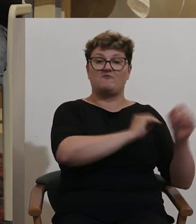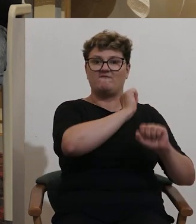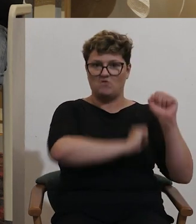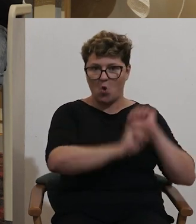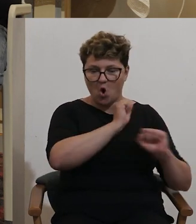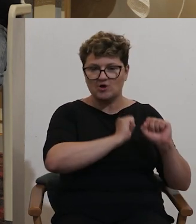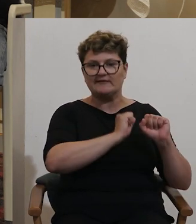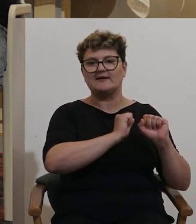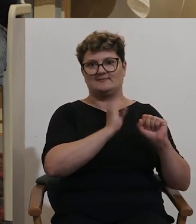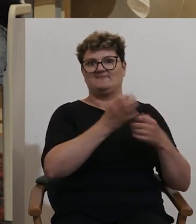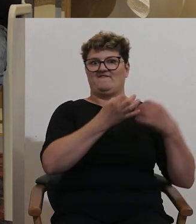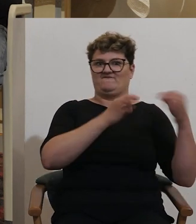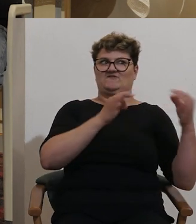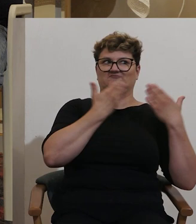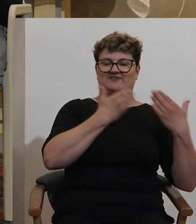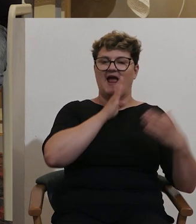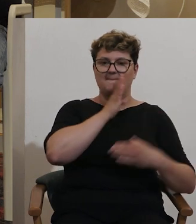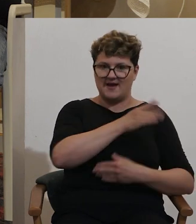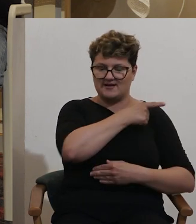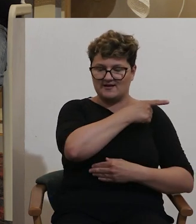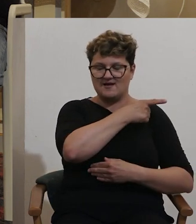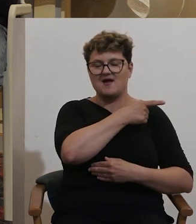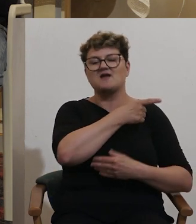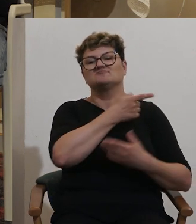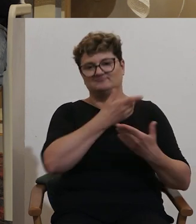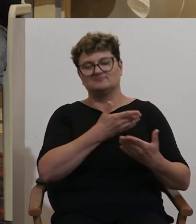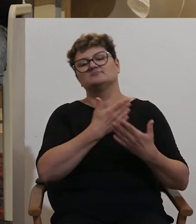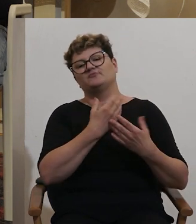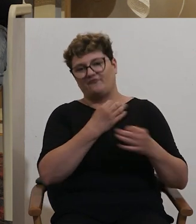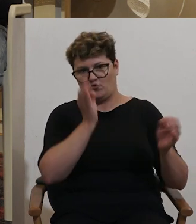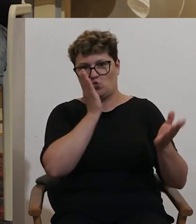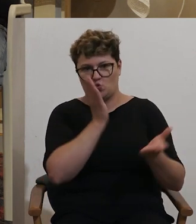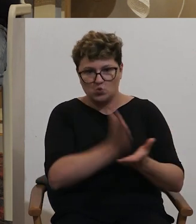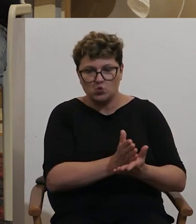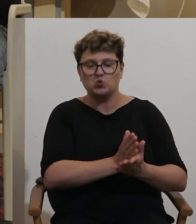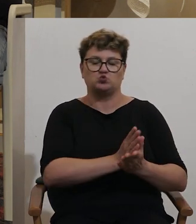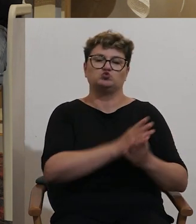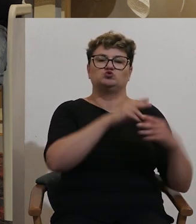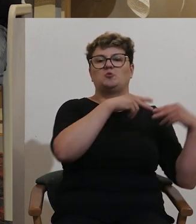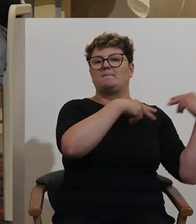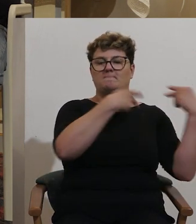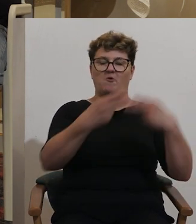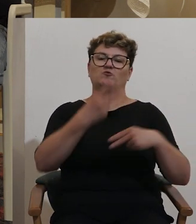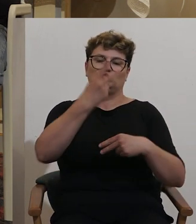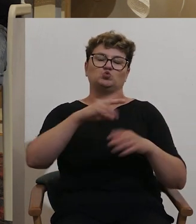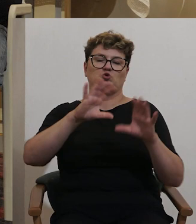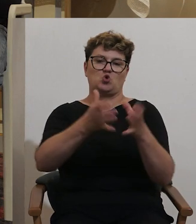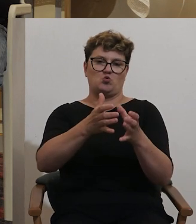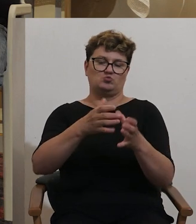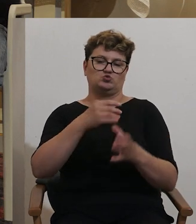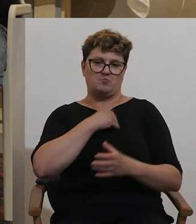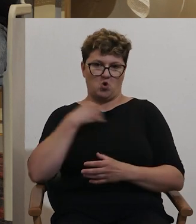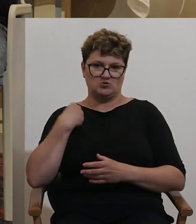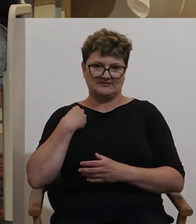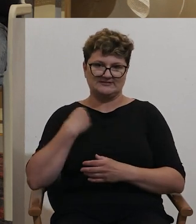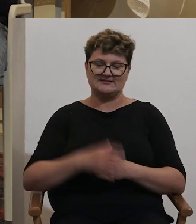tam został wyzwolony przez Amerykanów. I po wyzwoleniu przez Amerykanów odesłano go do II Korpusu Polskiego.